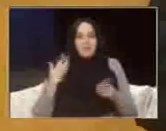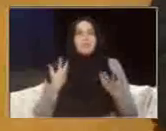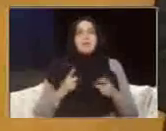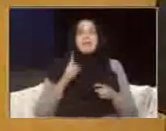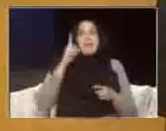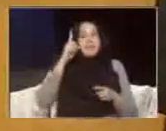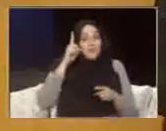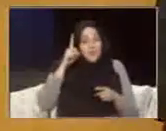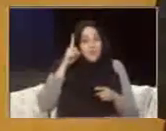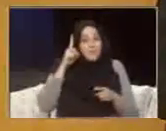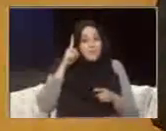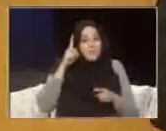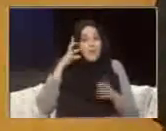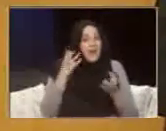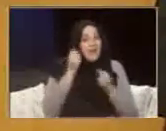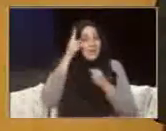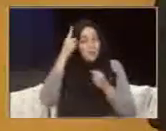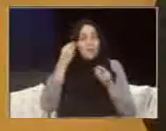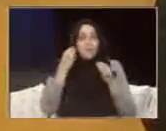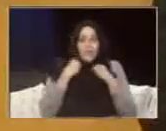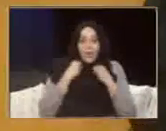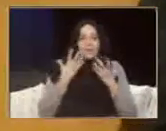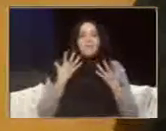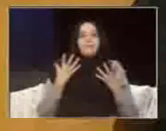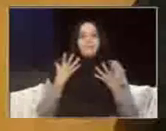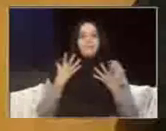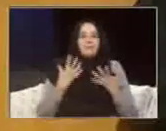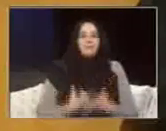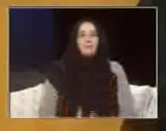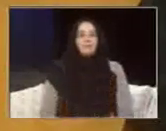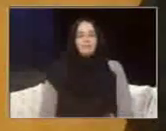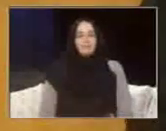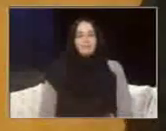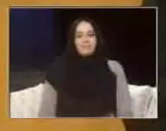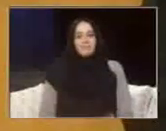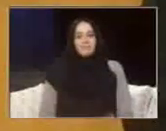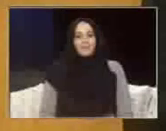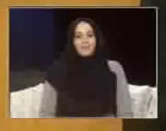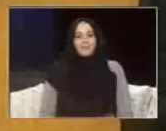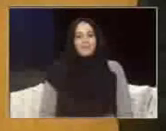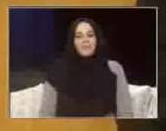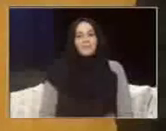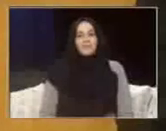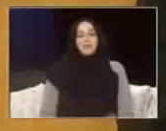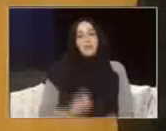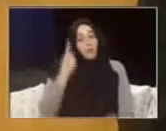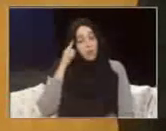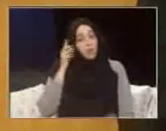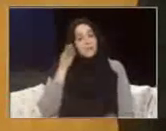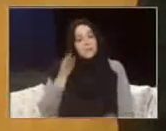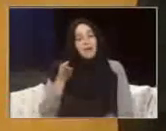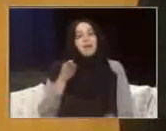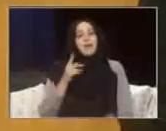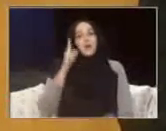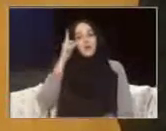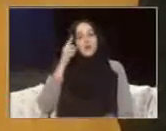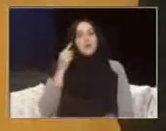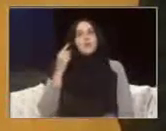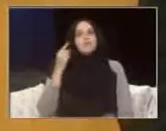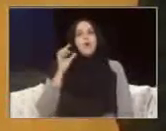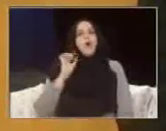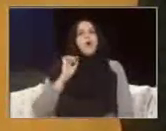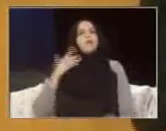لو لم يجعل الله فيه من السر من المنافع. إذن فهذا الإيمان. فلهذا أرسل الله الأنبياء عليهم